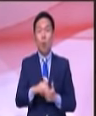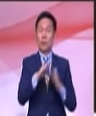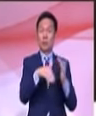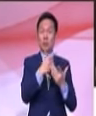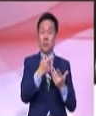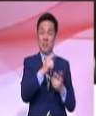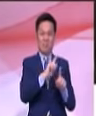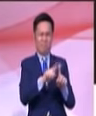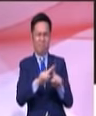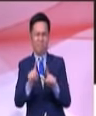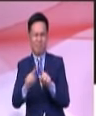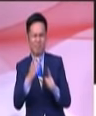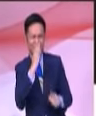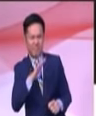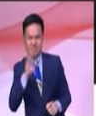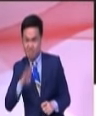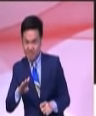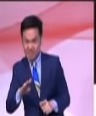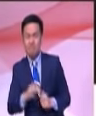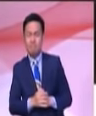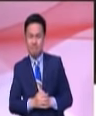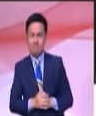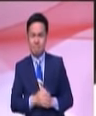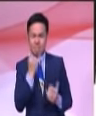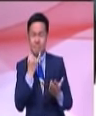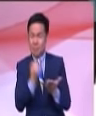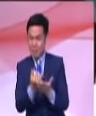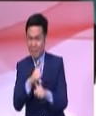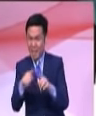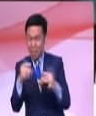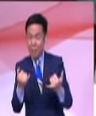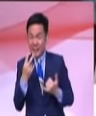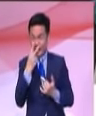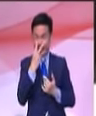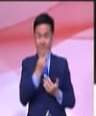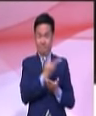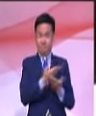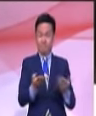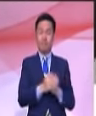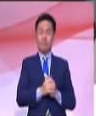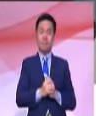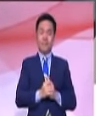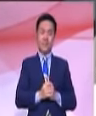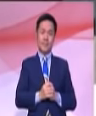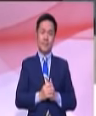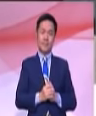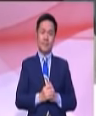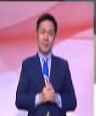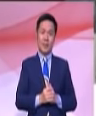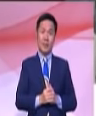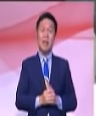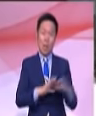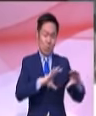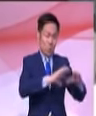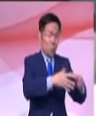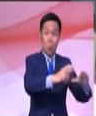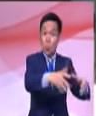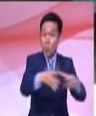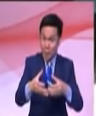ni memang besar. Saya di antara apa ni kontijen-kontijen